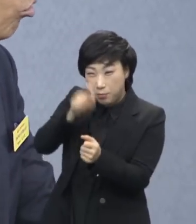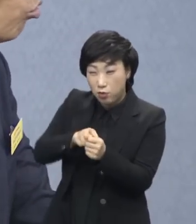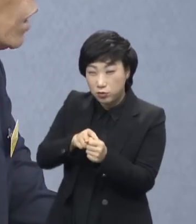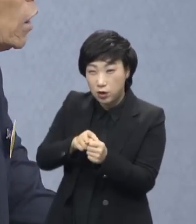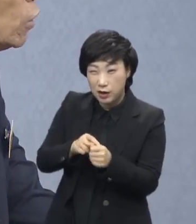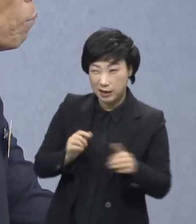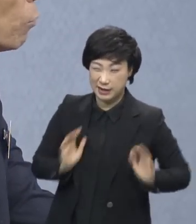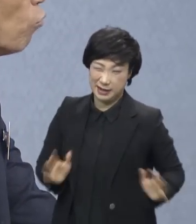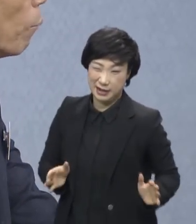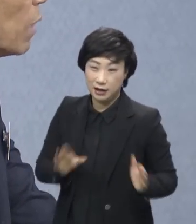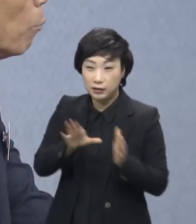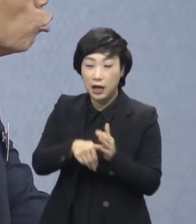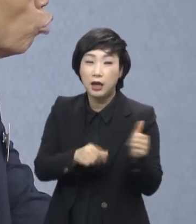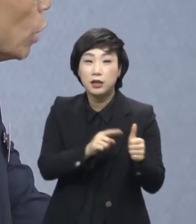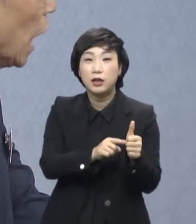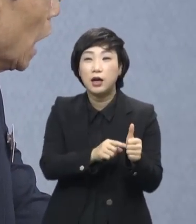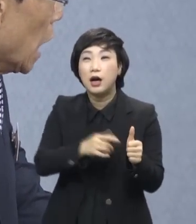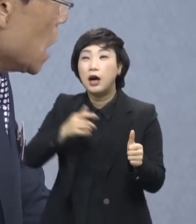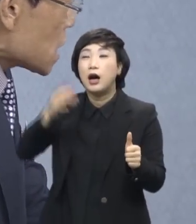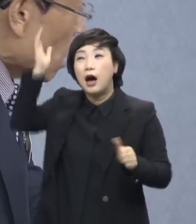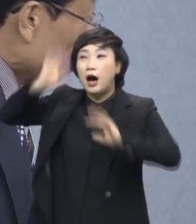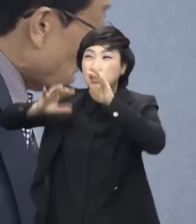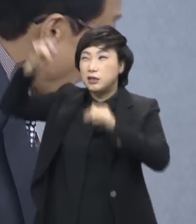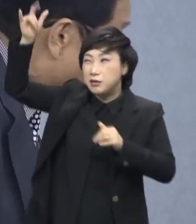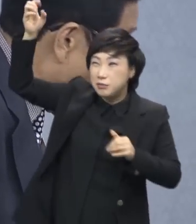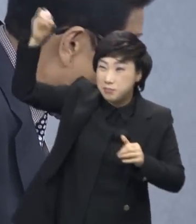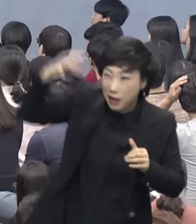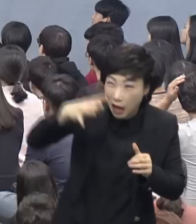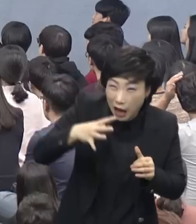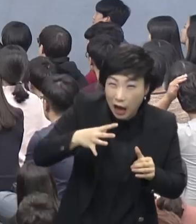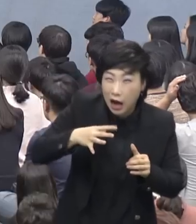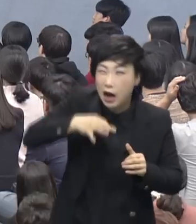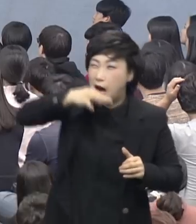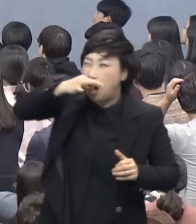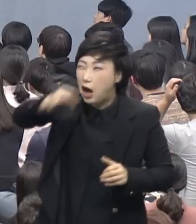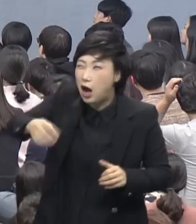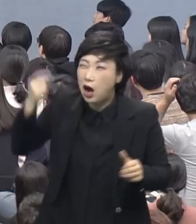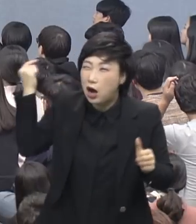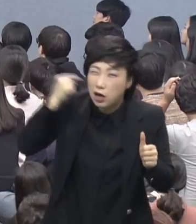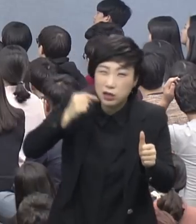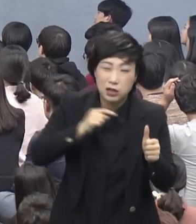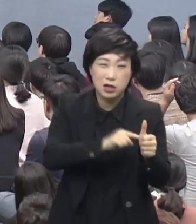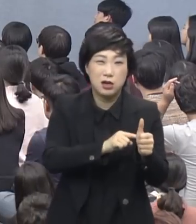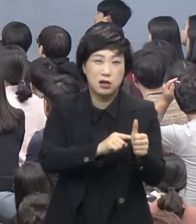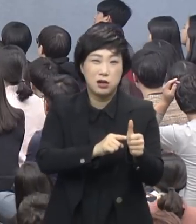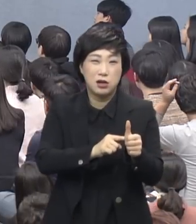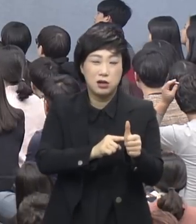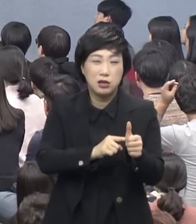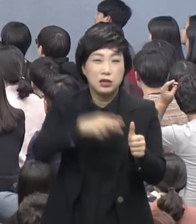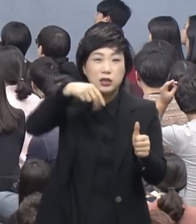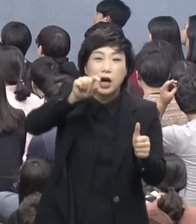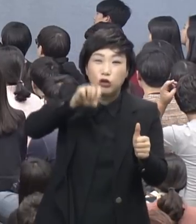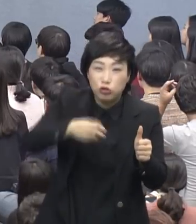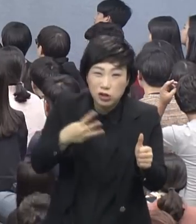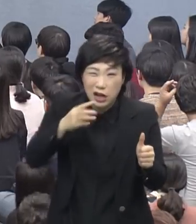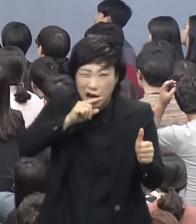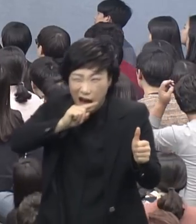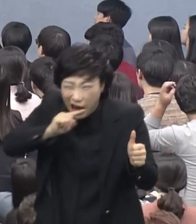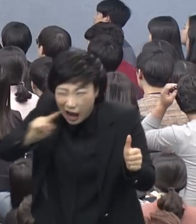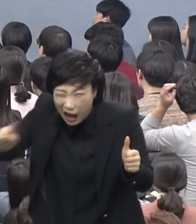하늘에서 쏟아지는 빛도 함께 목소리가 사울아 사울아